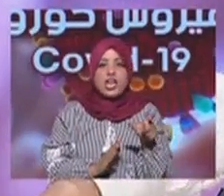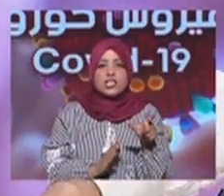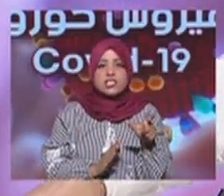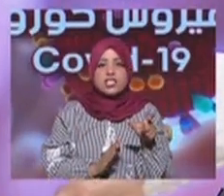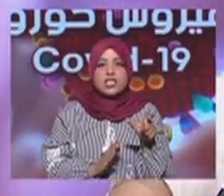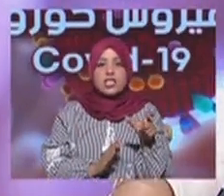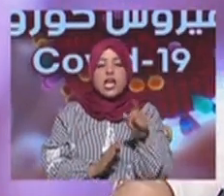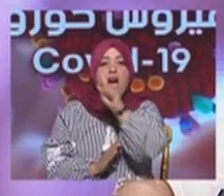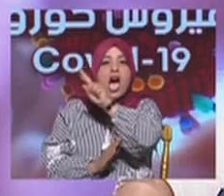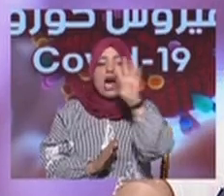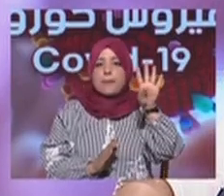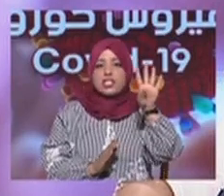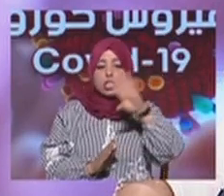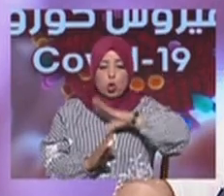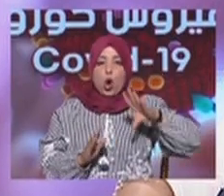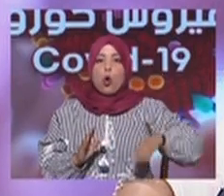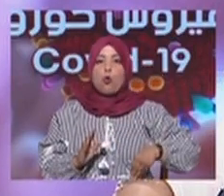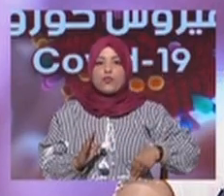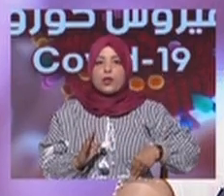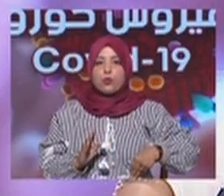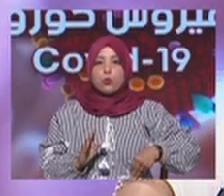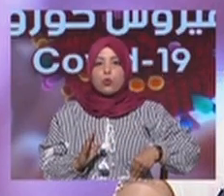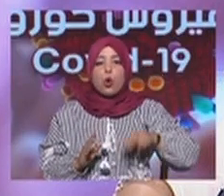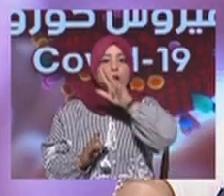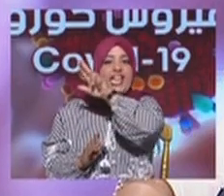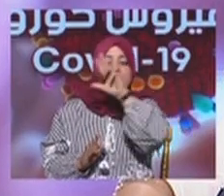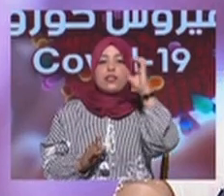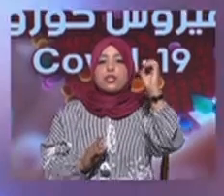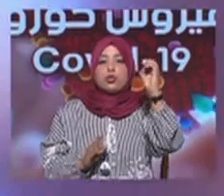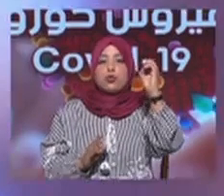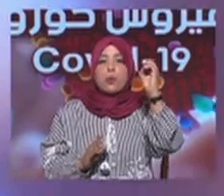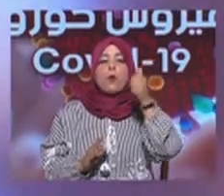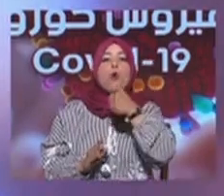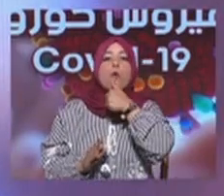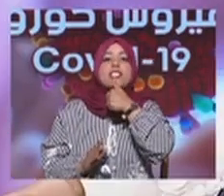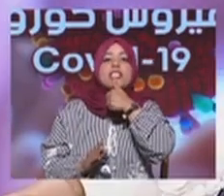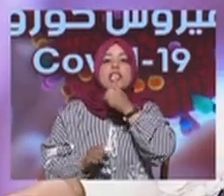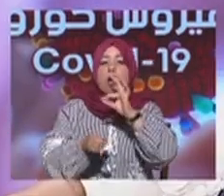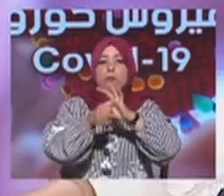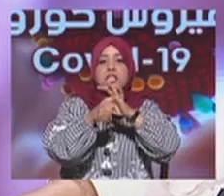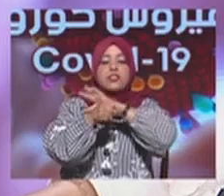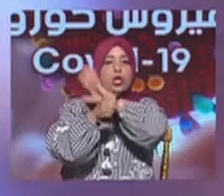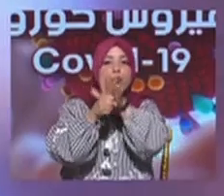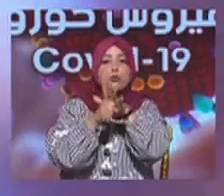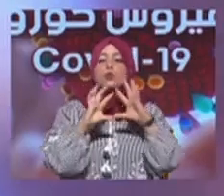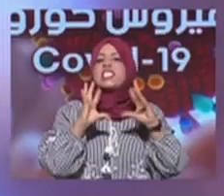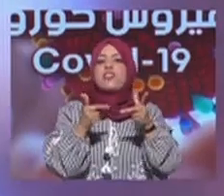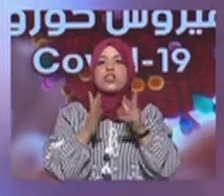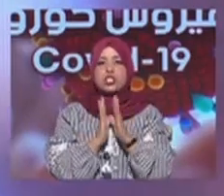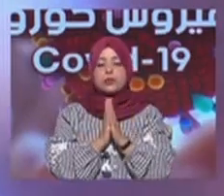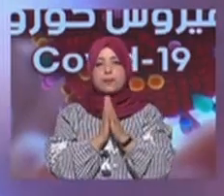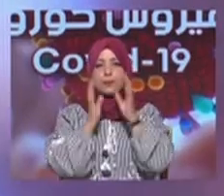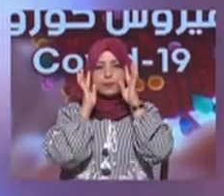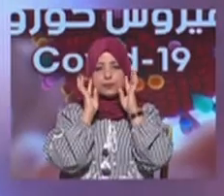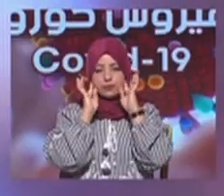يوم وفاة 30 يوم ومازال عنده الفيروس هذا يعدي اكيد مادام حامل الفيروس مازال